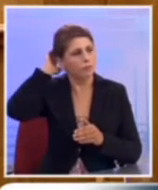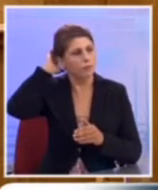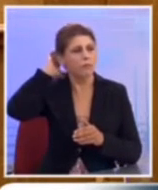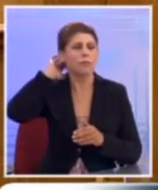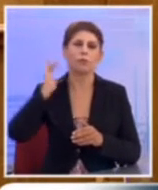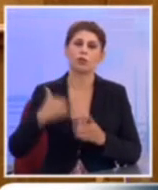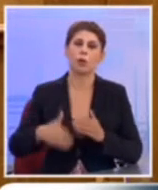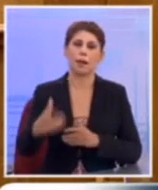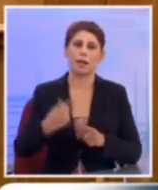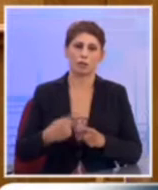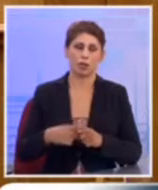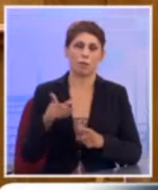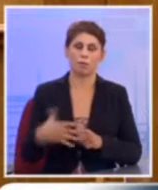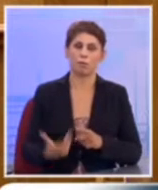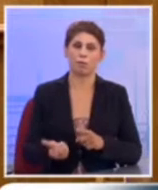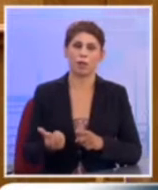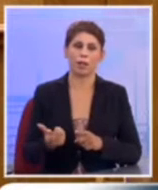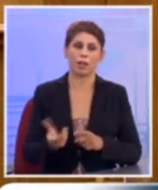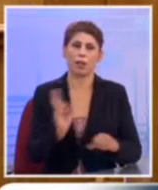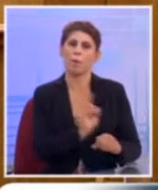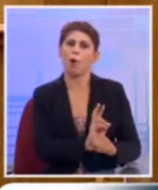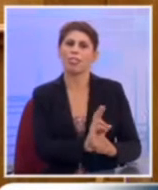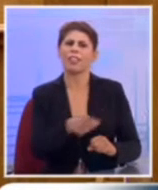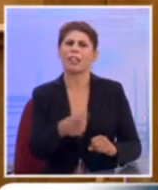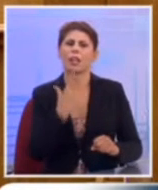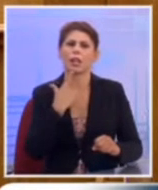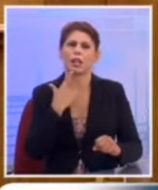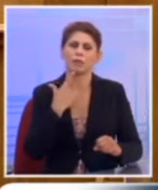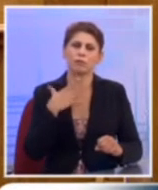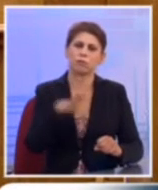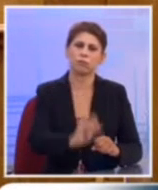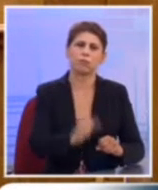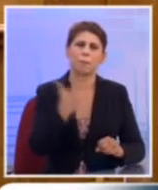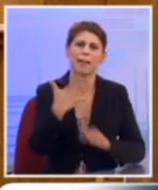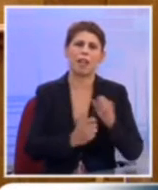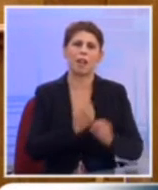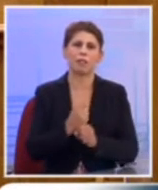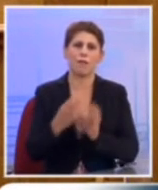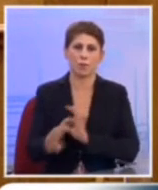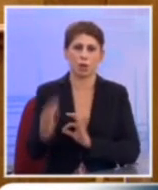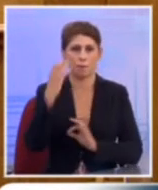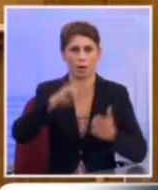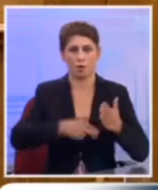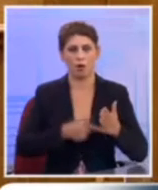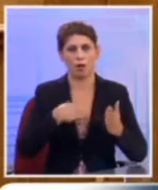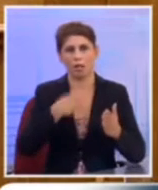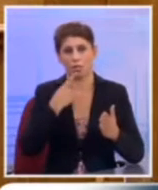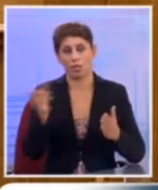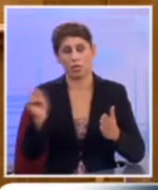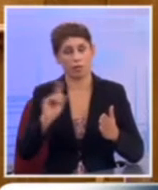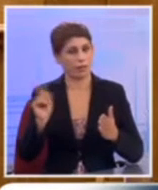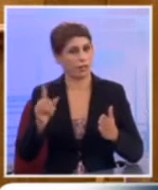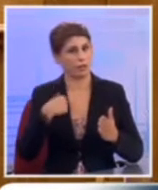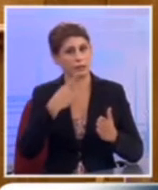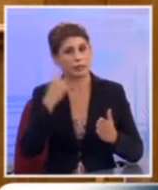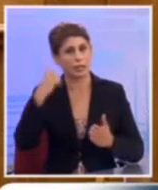οποίο έχει υποθηκευτεί με την πενταετή εφαρμογή των μνημονίων. Δεν τα λέω εγώ αυτά, τα